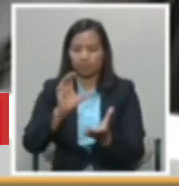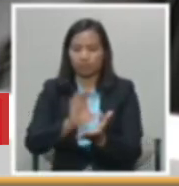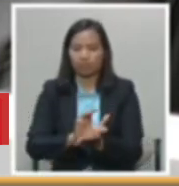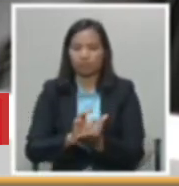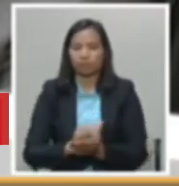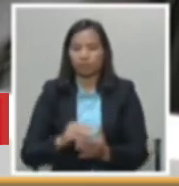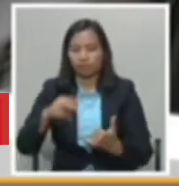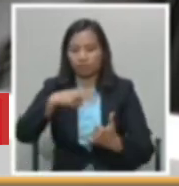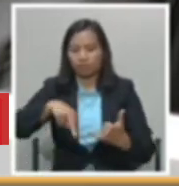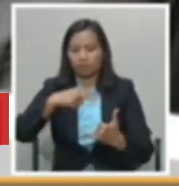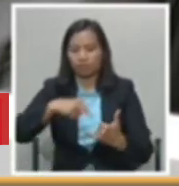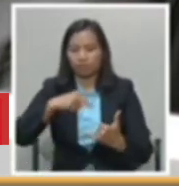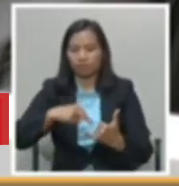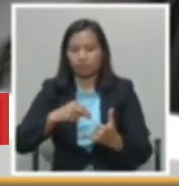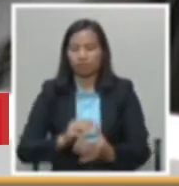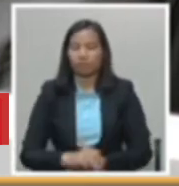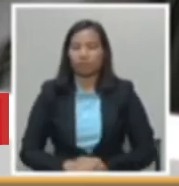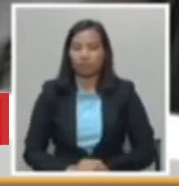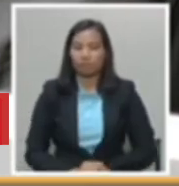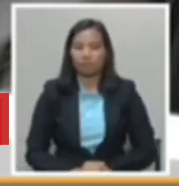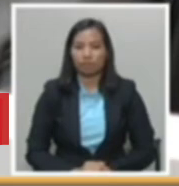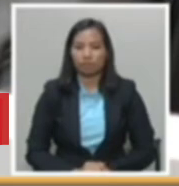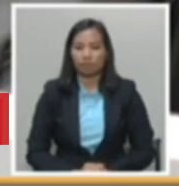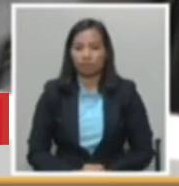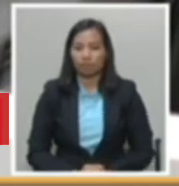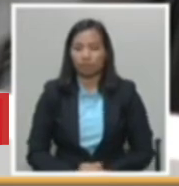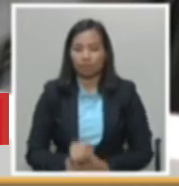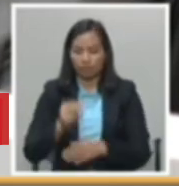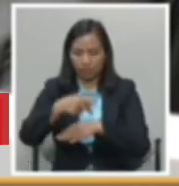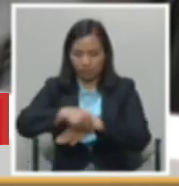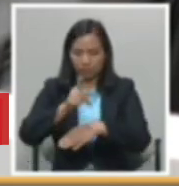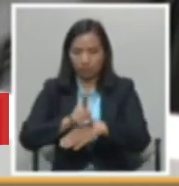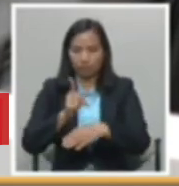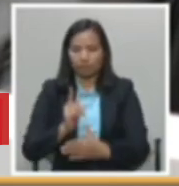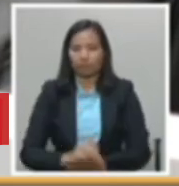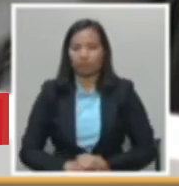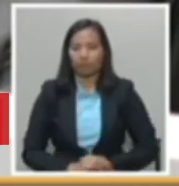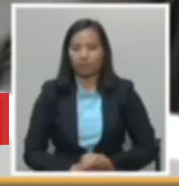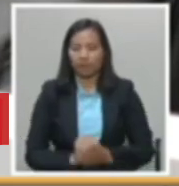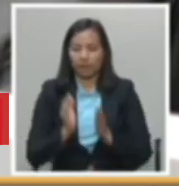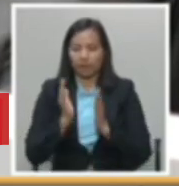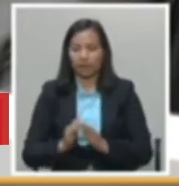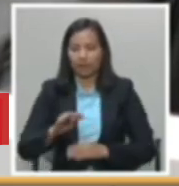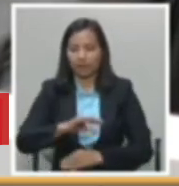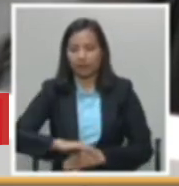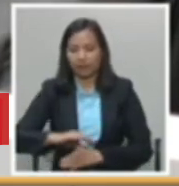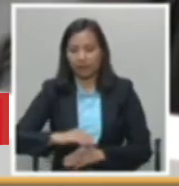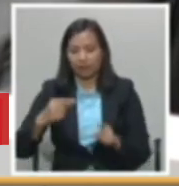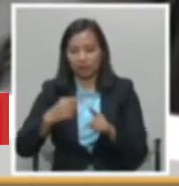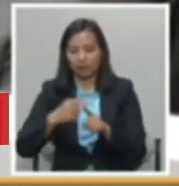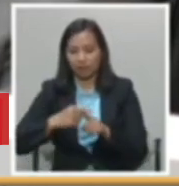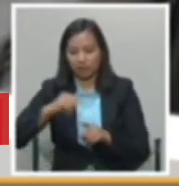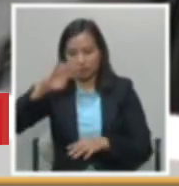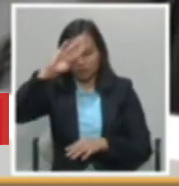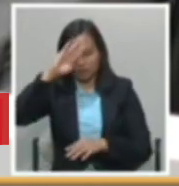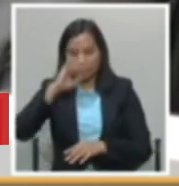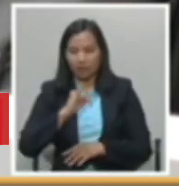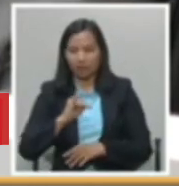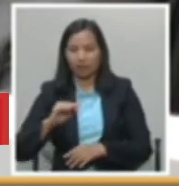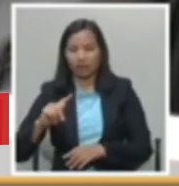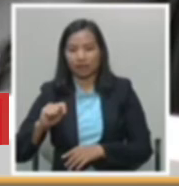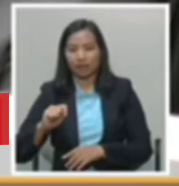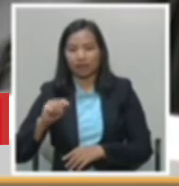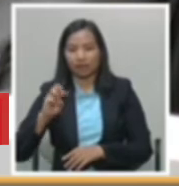การรักษาทางด้านฟอกไตท่านประธานครับคนเราตอนนี้คนเจ็บป่วยไตวาย